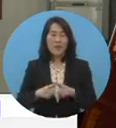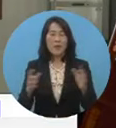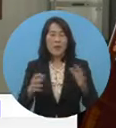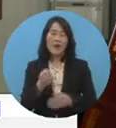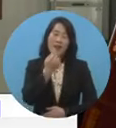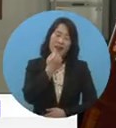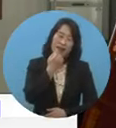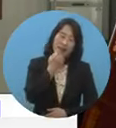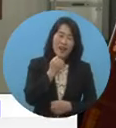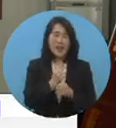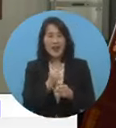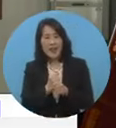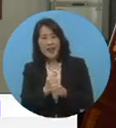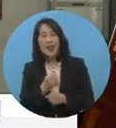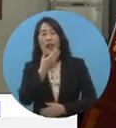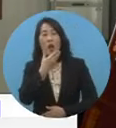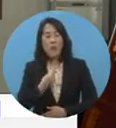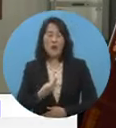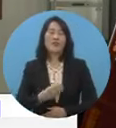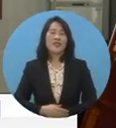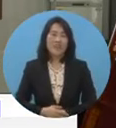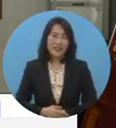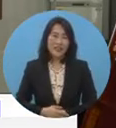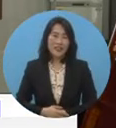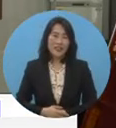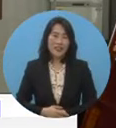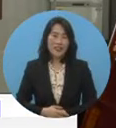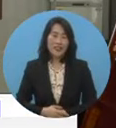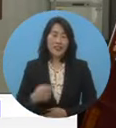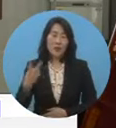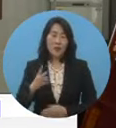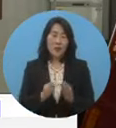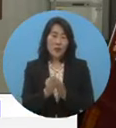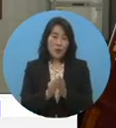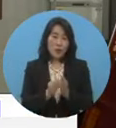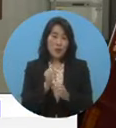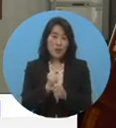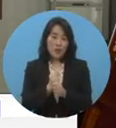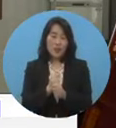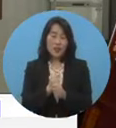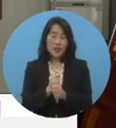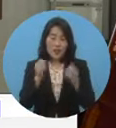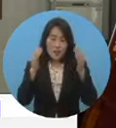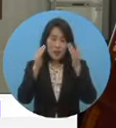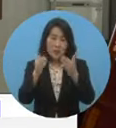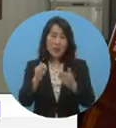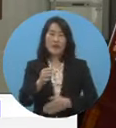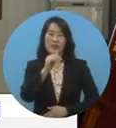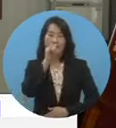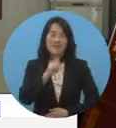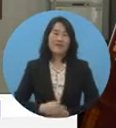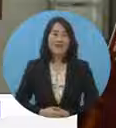웃으면서 미래 행복을 추구하면서 에 수제비누 최초의 열심히